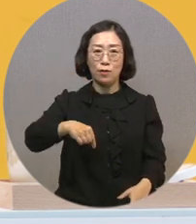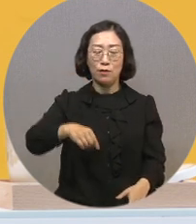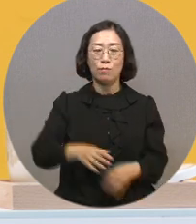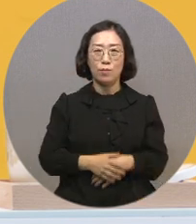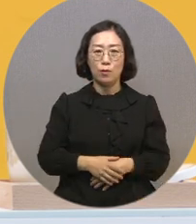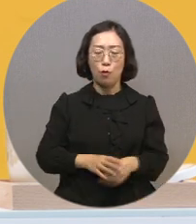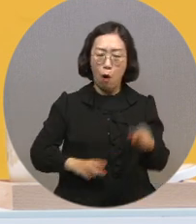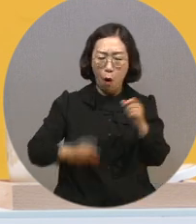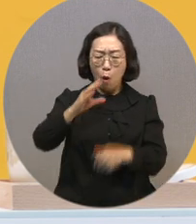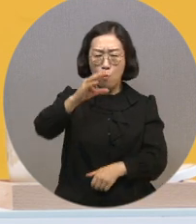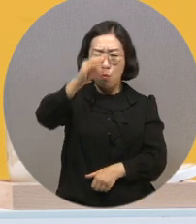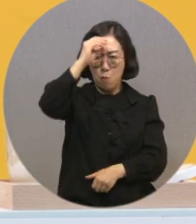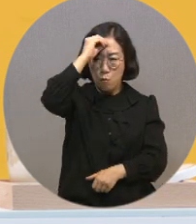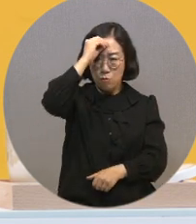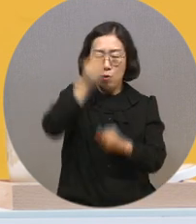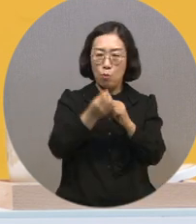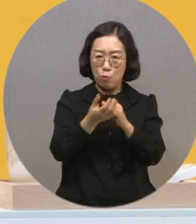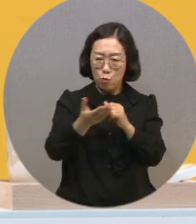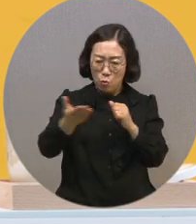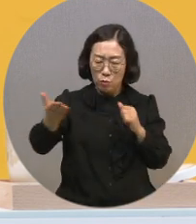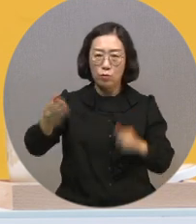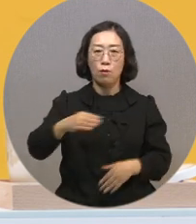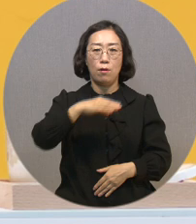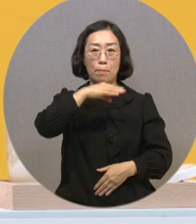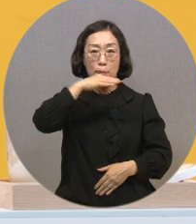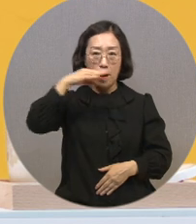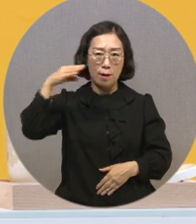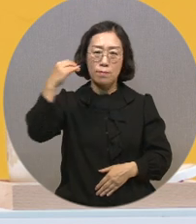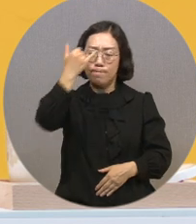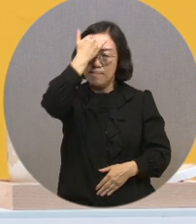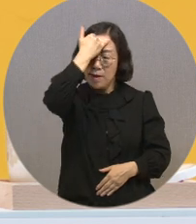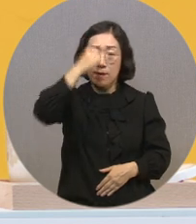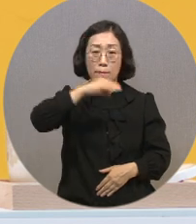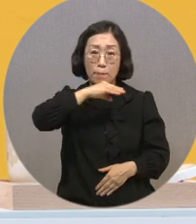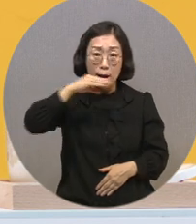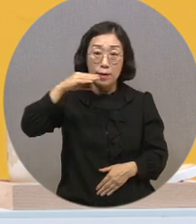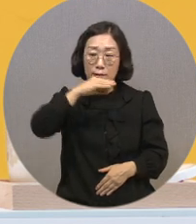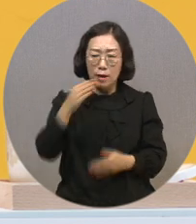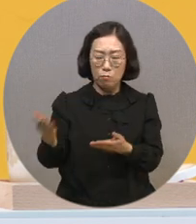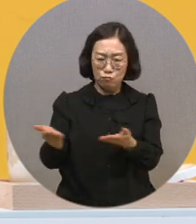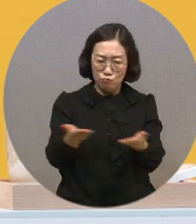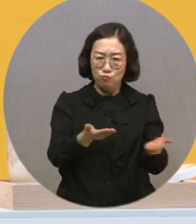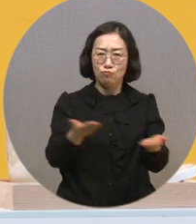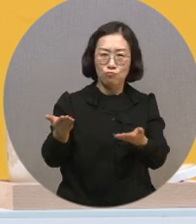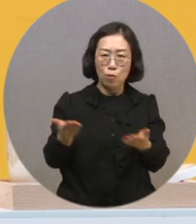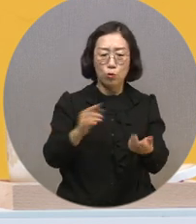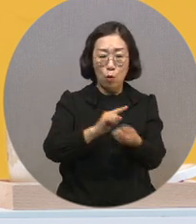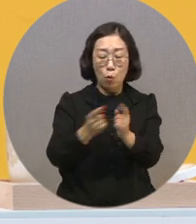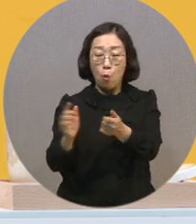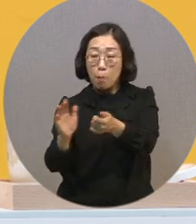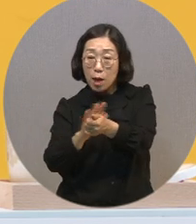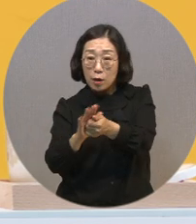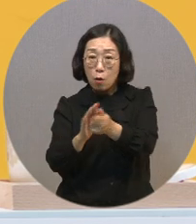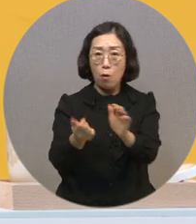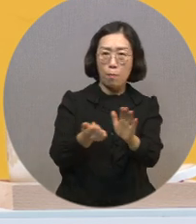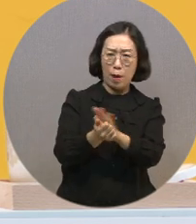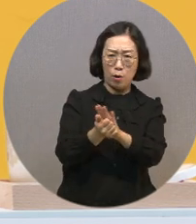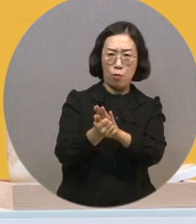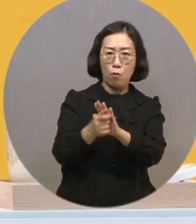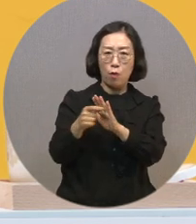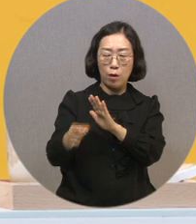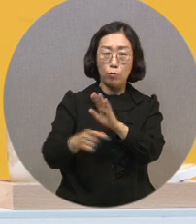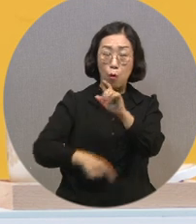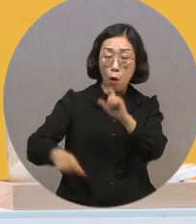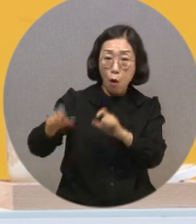노블레스 오블리주의 그 정말 기본적인 우리 그런 정신을 가지고 서로 배려하고 누구보다도